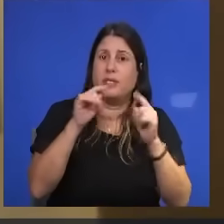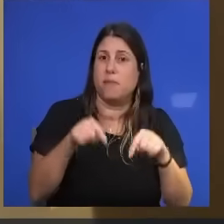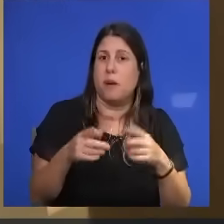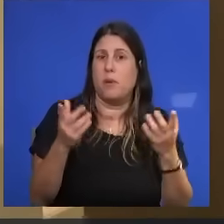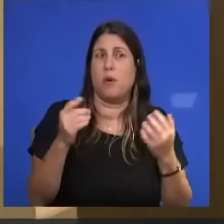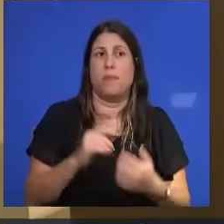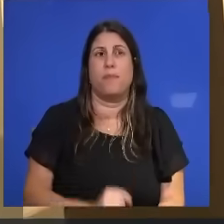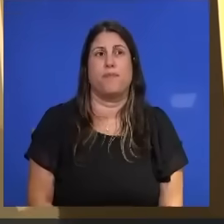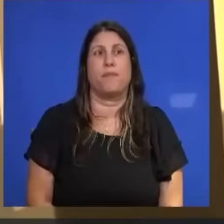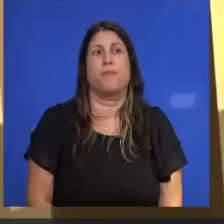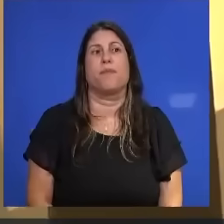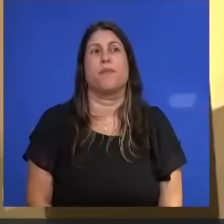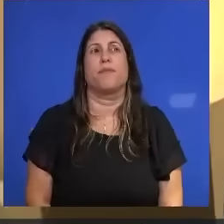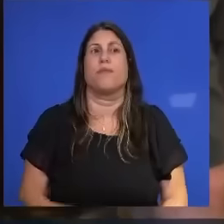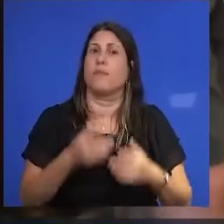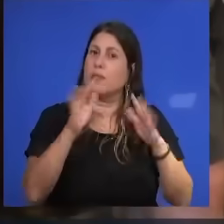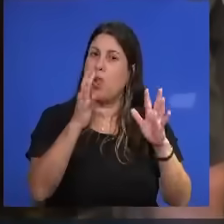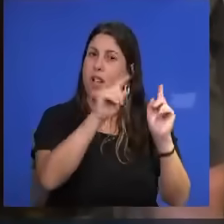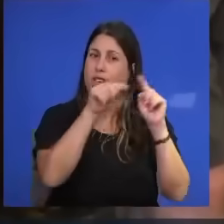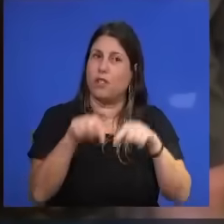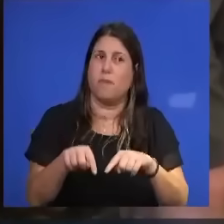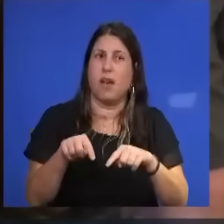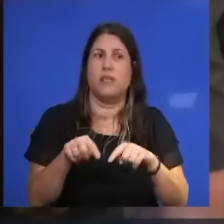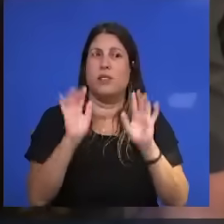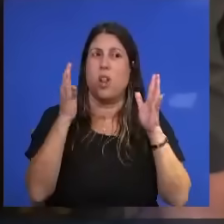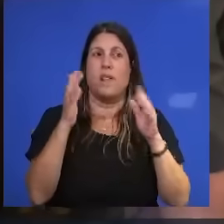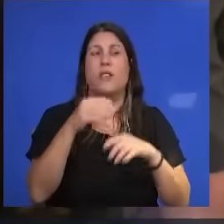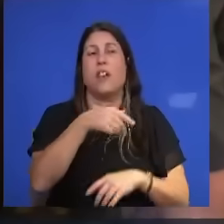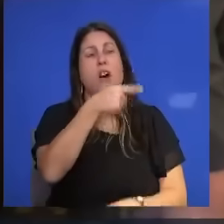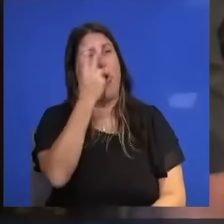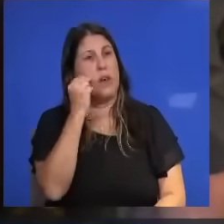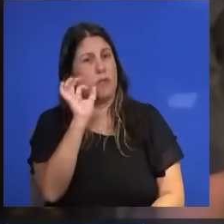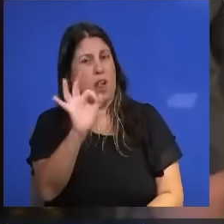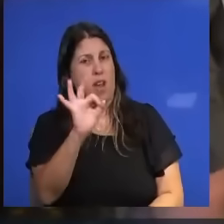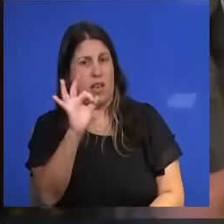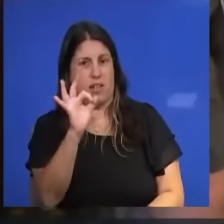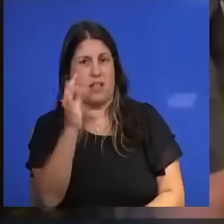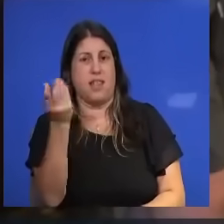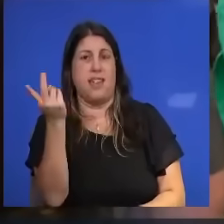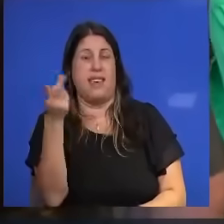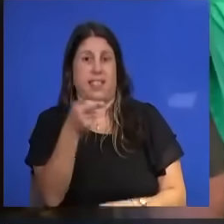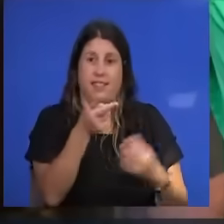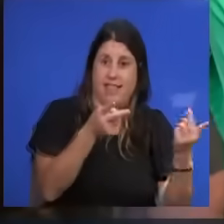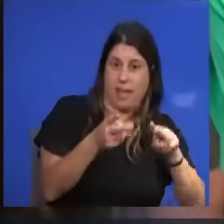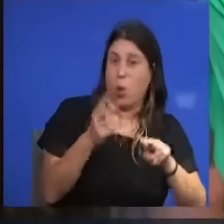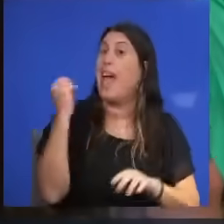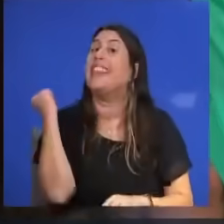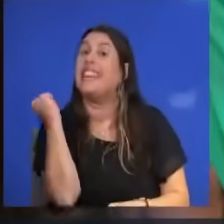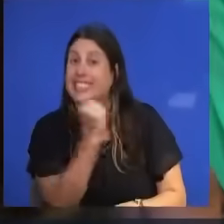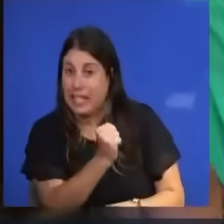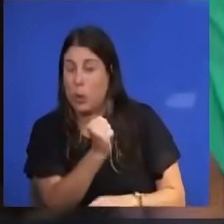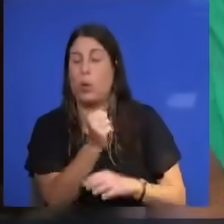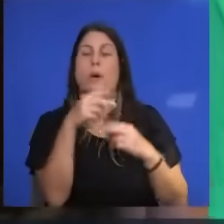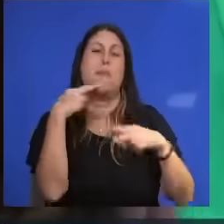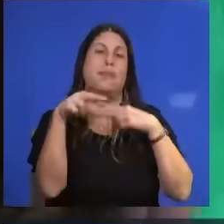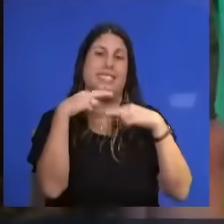כל הכבוד לך שבאת, כל הכבוד. ההורים שלה נהרגו במסעדת מקסים, נרצחו במסעדת מקסים. גם הבן שלי.